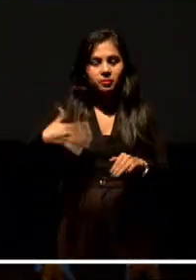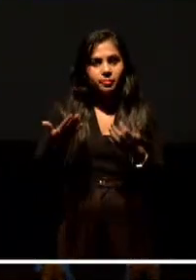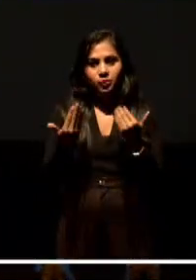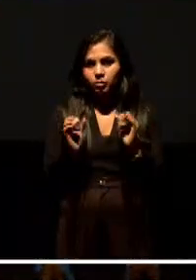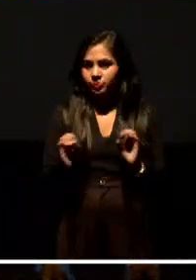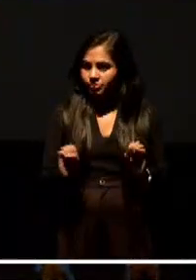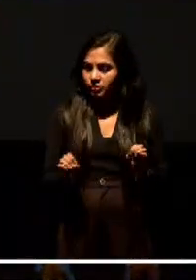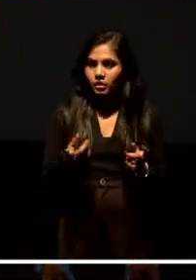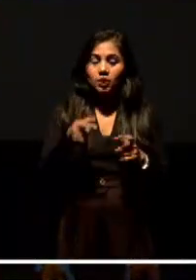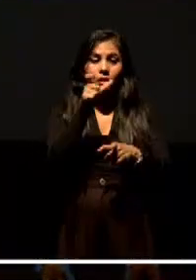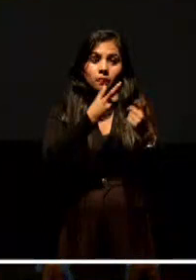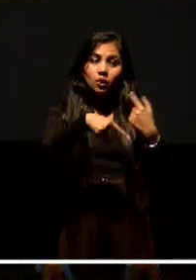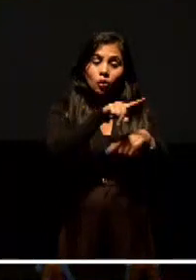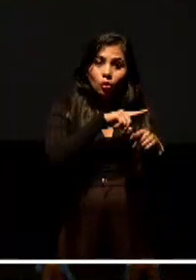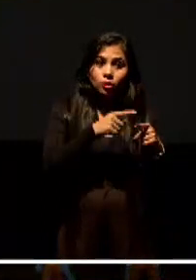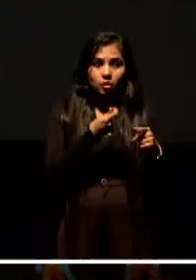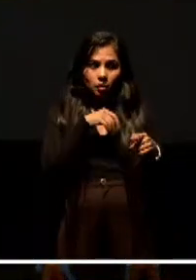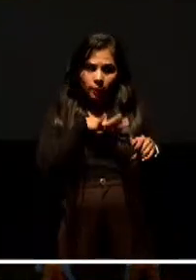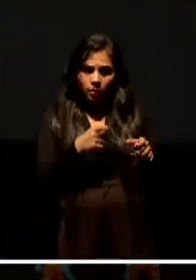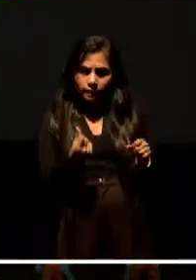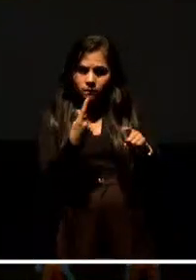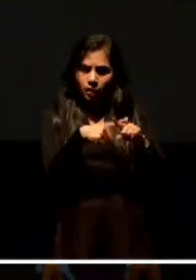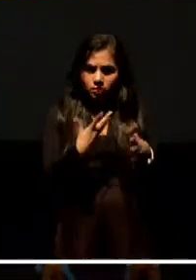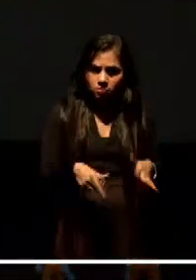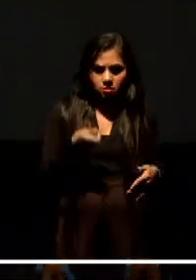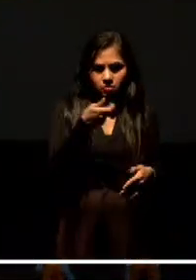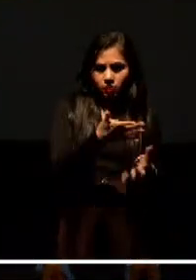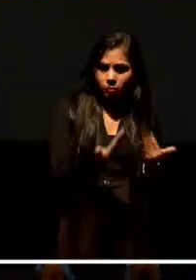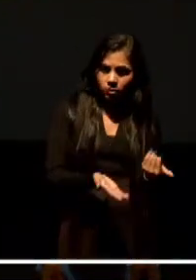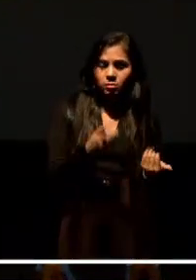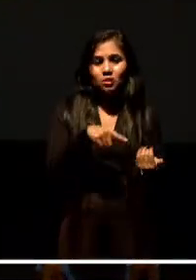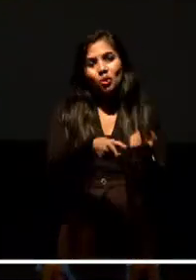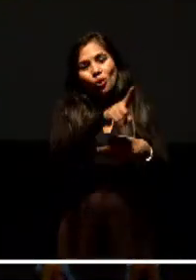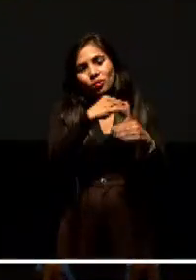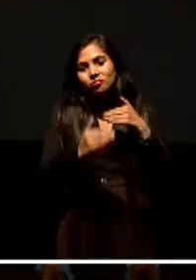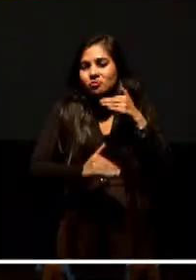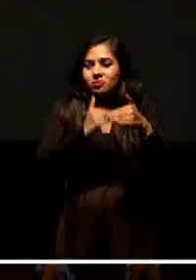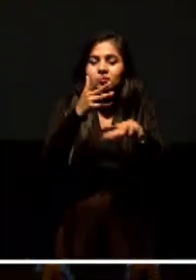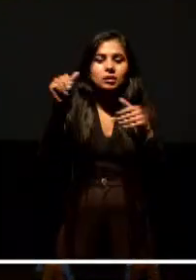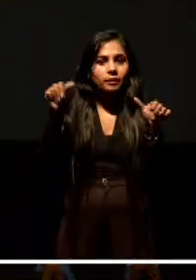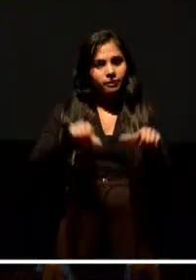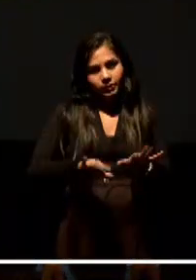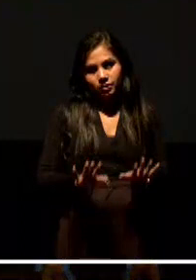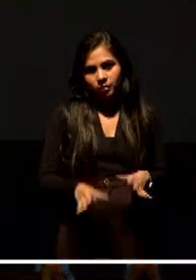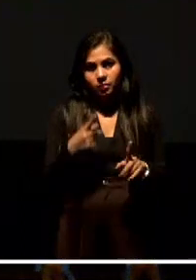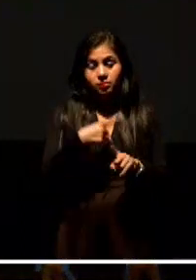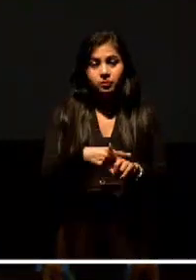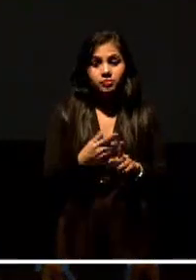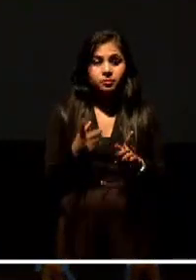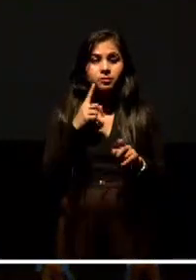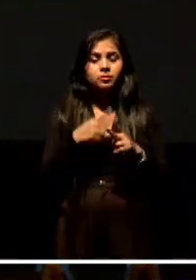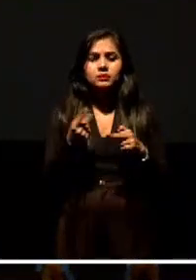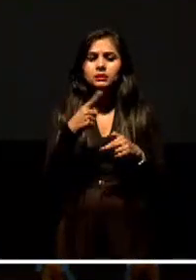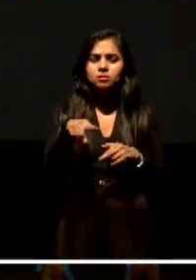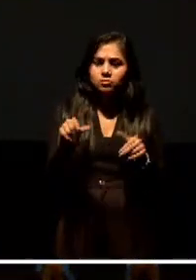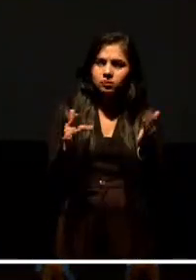टेक्नोलॉजी लोगों की पॉकेट के अनुसार अफोर्डेबल नहीं होगी, इसको आगे बढ़ाना कठिन है। तो तीसरा ही बहुत ही एक सही